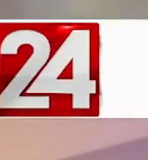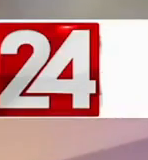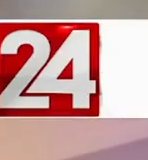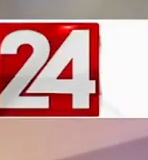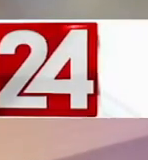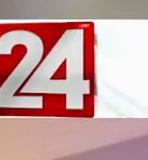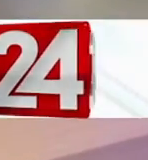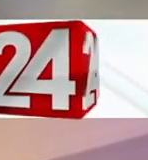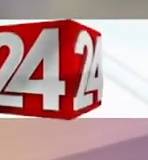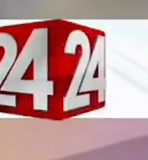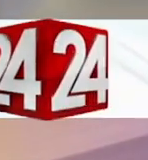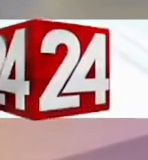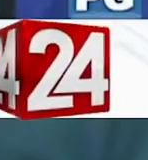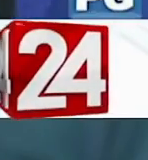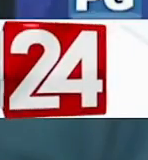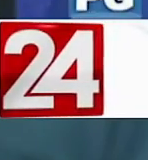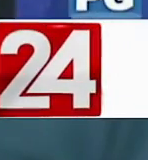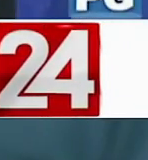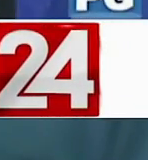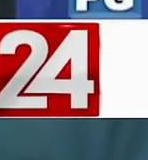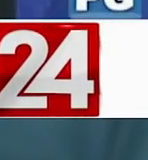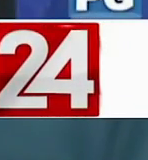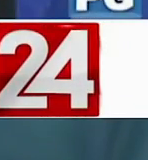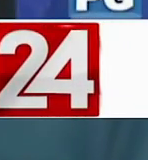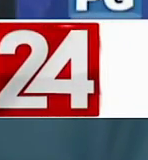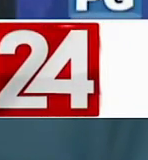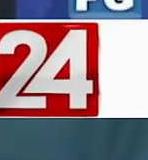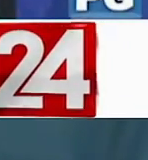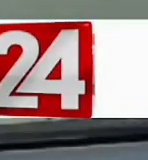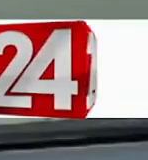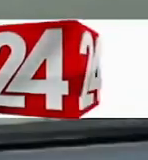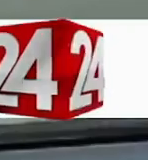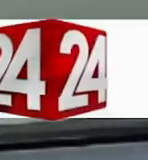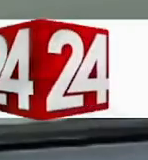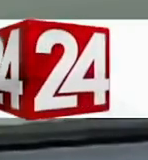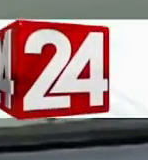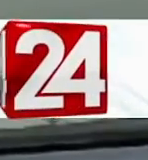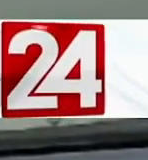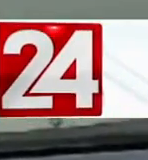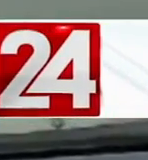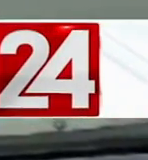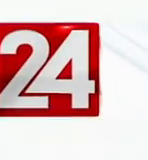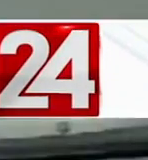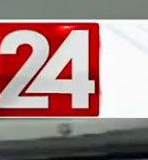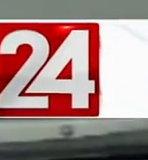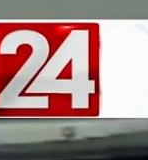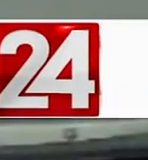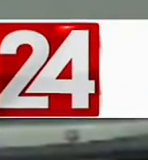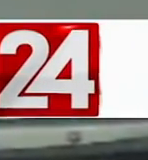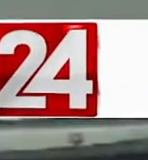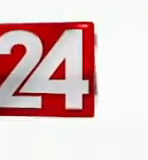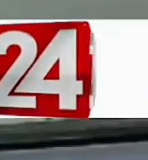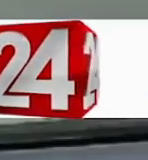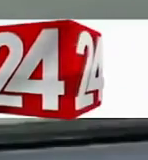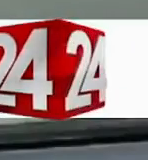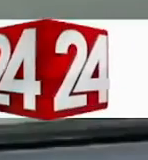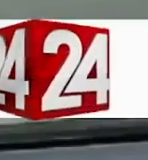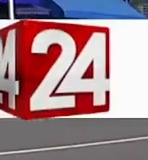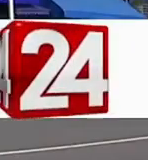Sa gitna ng puna sa hindi raw agad pagkakaaresto ng driver na sumagasa sa gwardiya sa